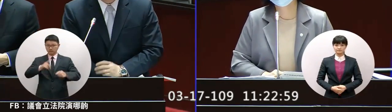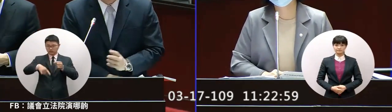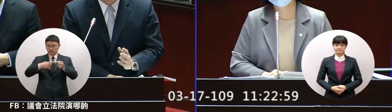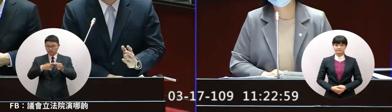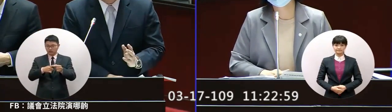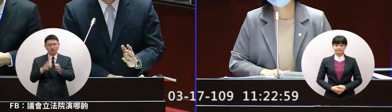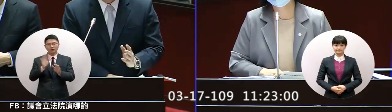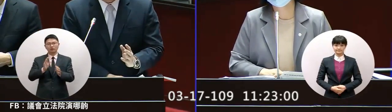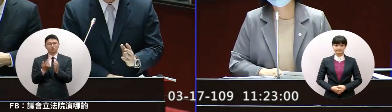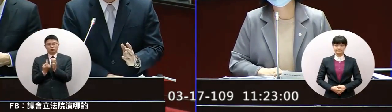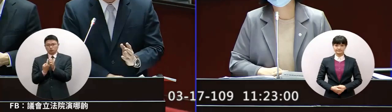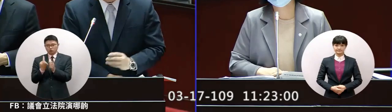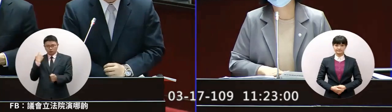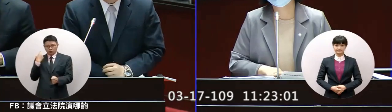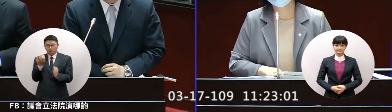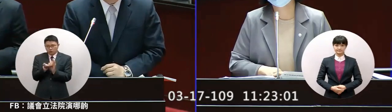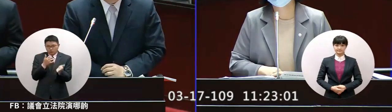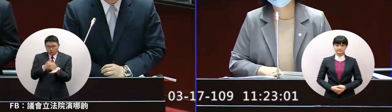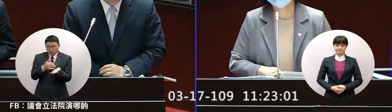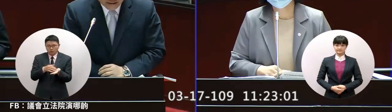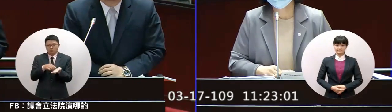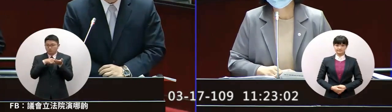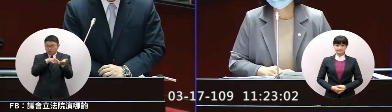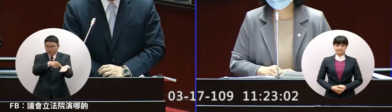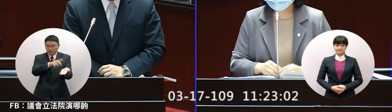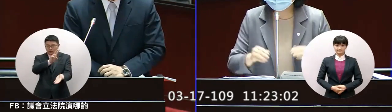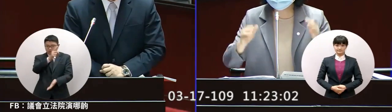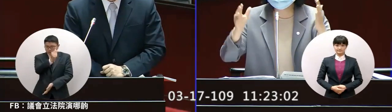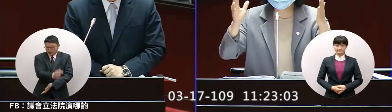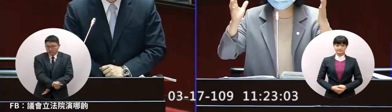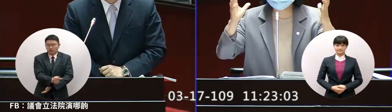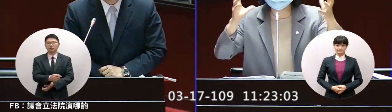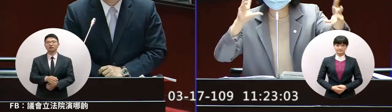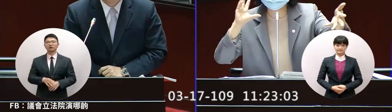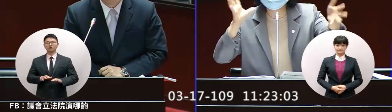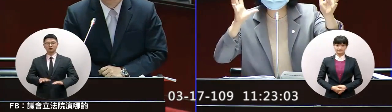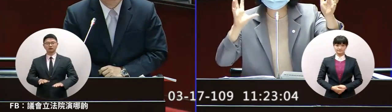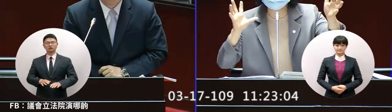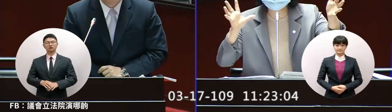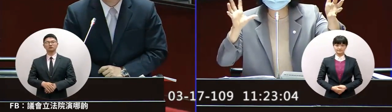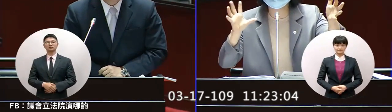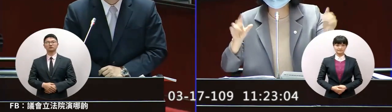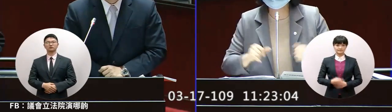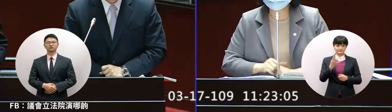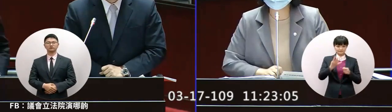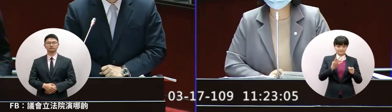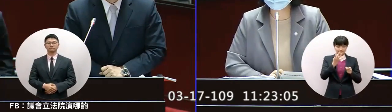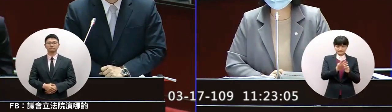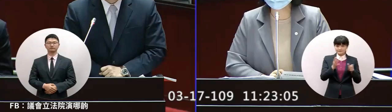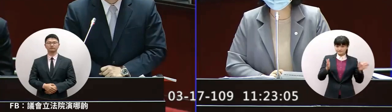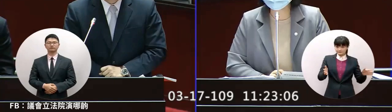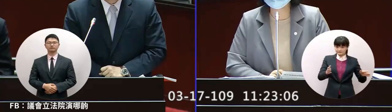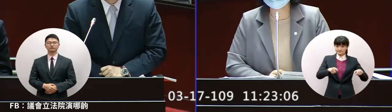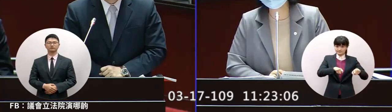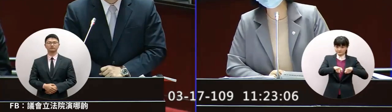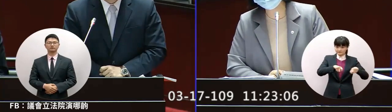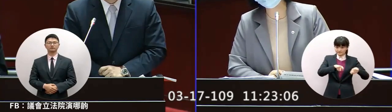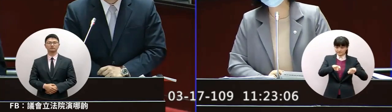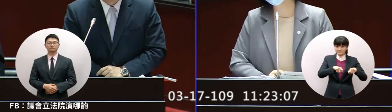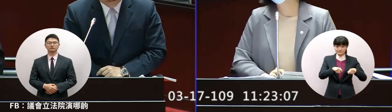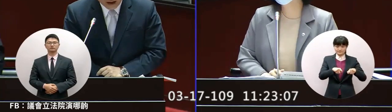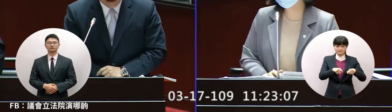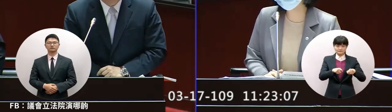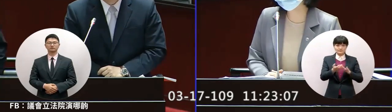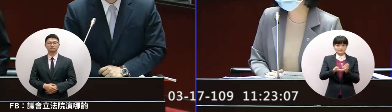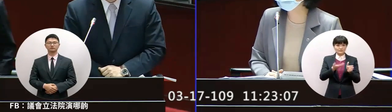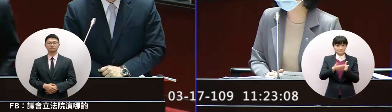的预去年度的预算是编2亿嘛，那大概执行一半。 他以前整个四年计划他是要他核定了